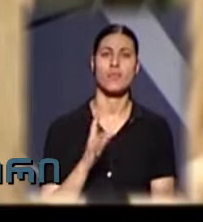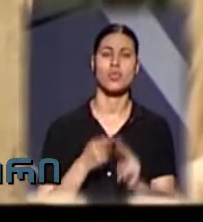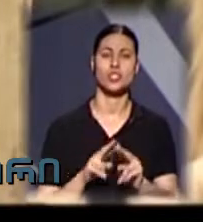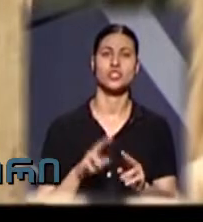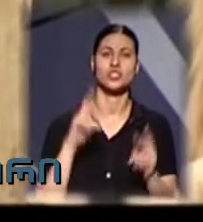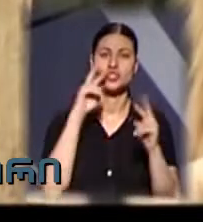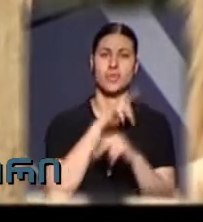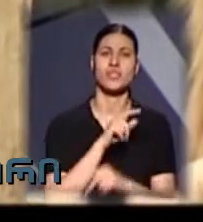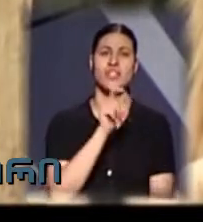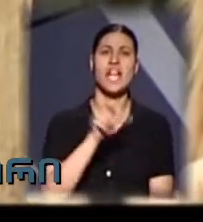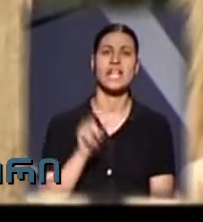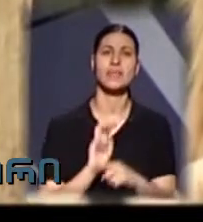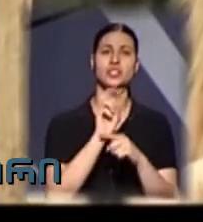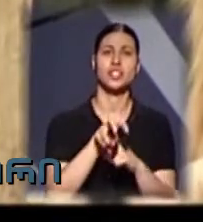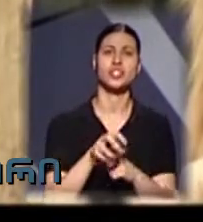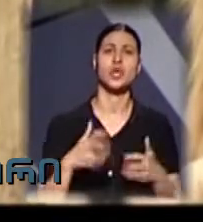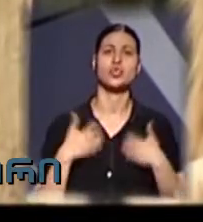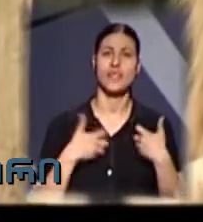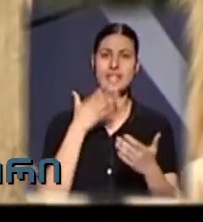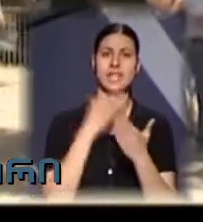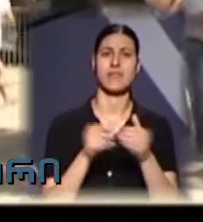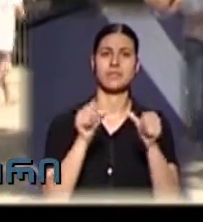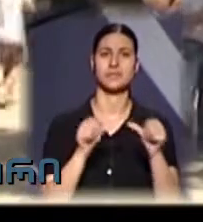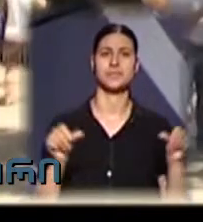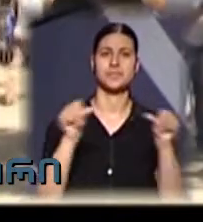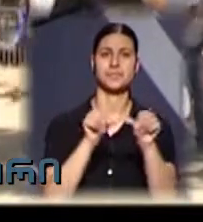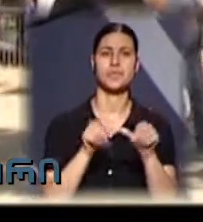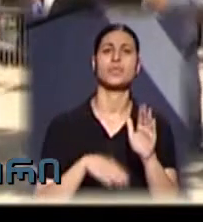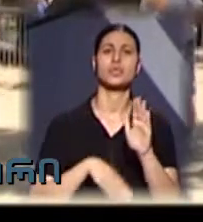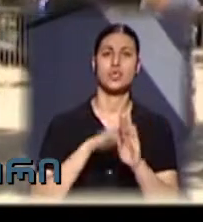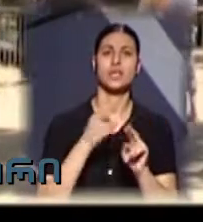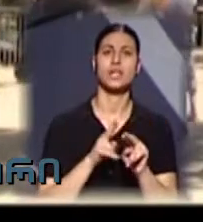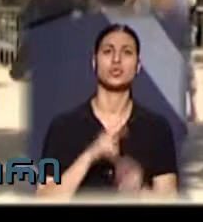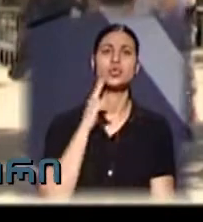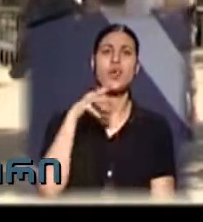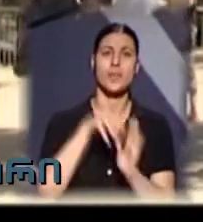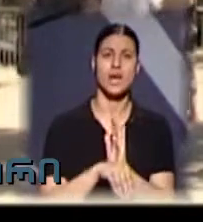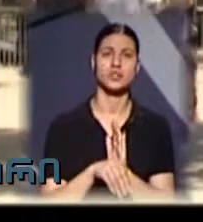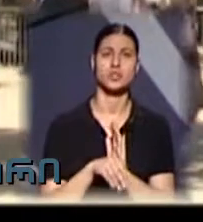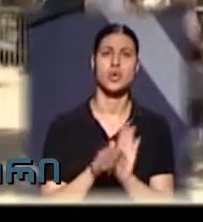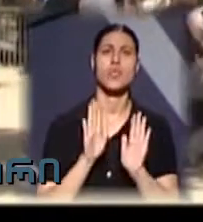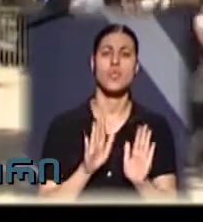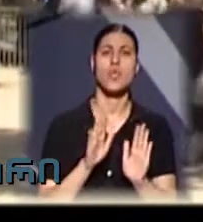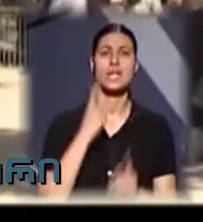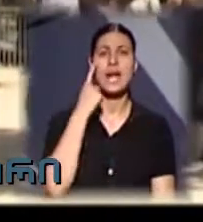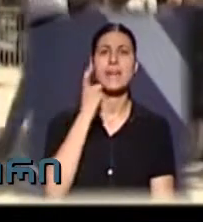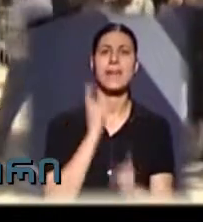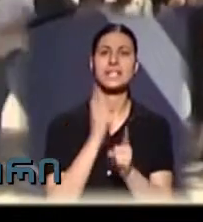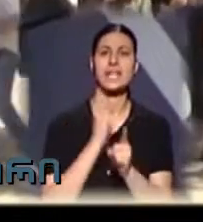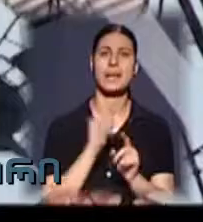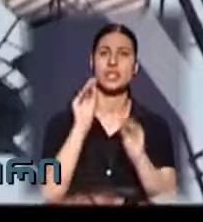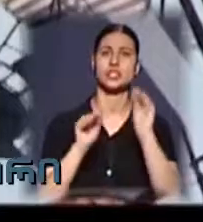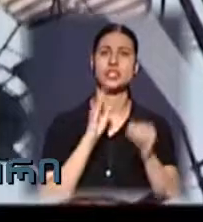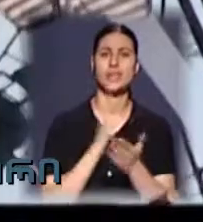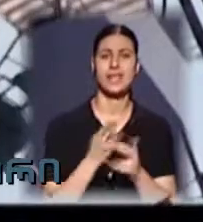შემთხვევით ადამიანის შეჭრა ცხოველის სივრცეში. ზოგიერთ ზოოპარკებში მაგალითად საერთოდ მხოლოდ და მხოლოდ გამაფრთხილებელი ნიშნები არის